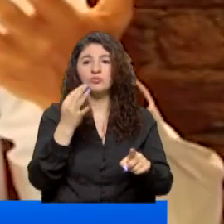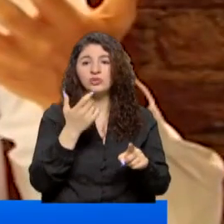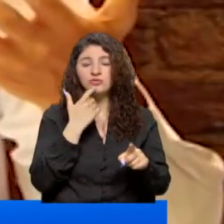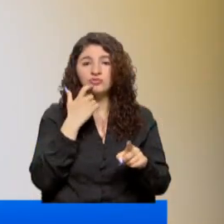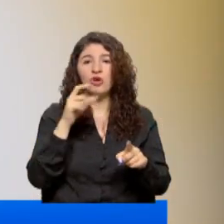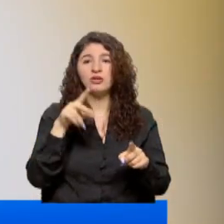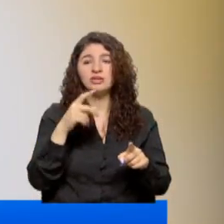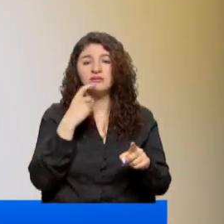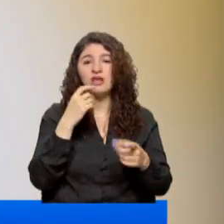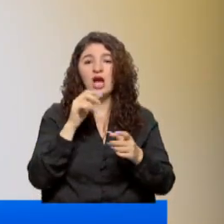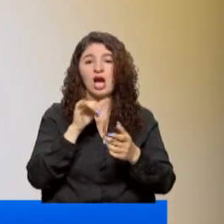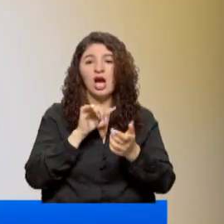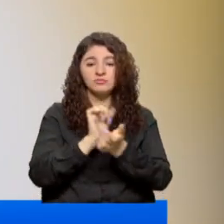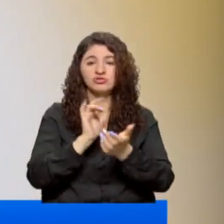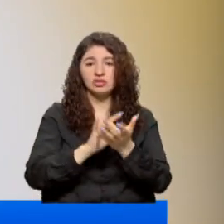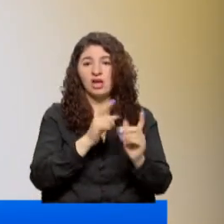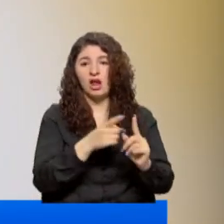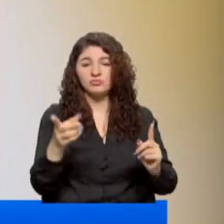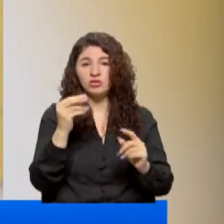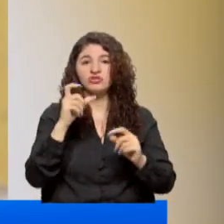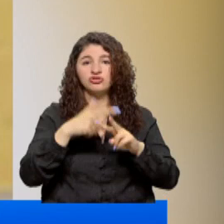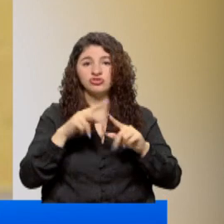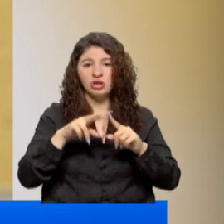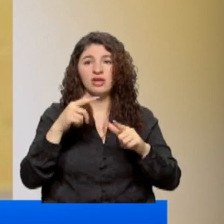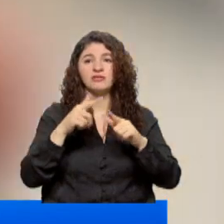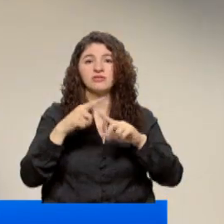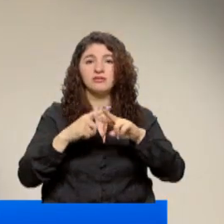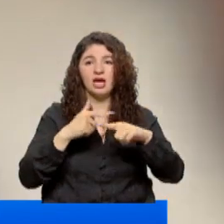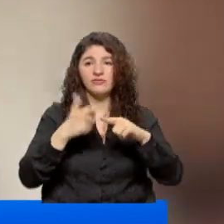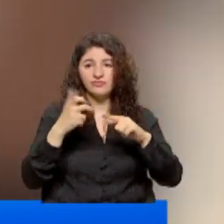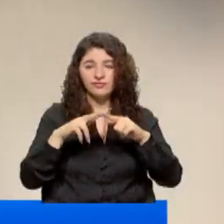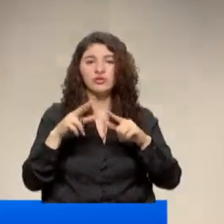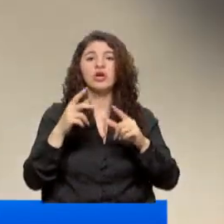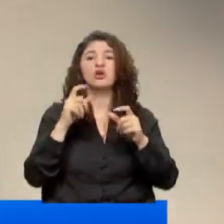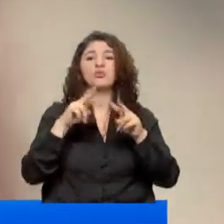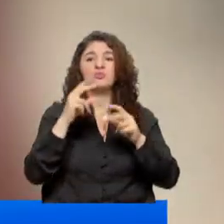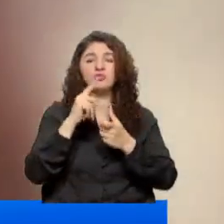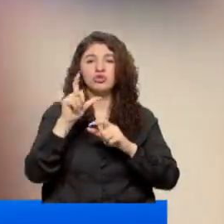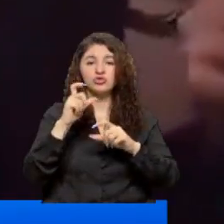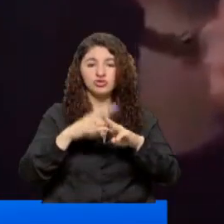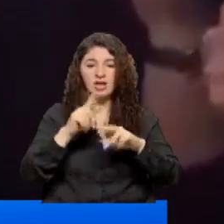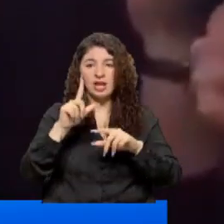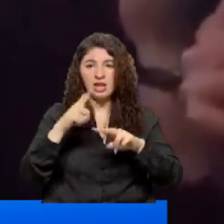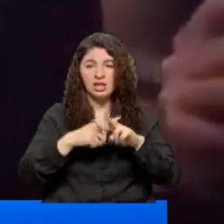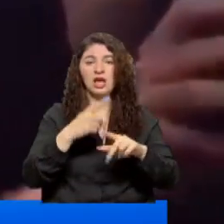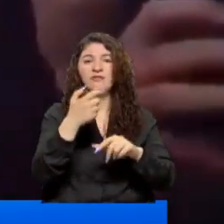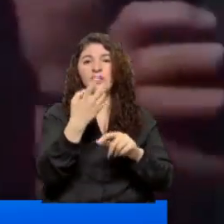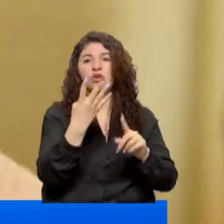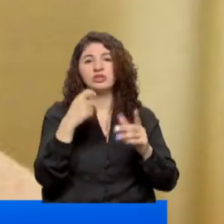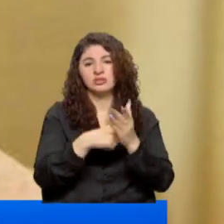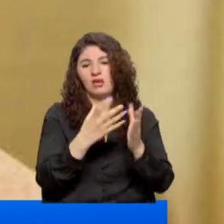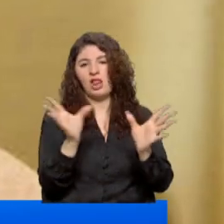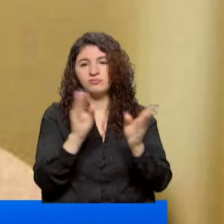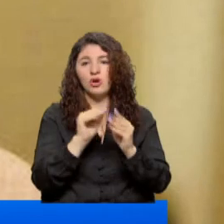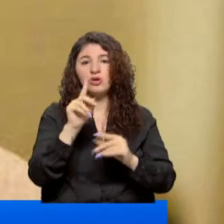buçuk yıldır 18'er yıl hapis cezası alan isimler canatalay Tayfun Kahraman Mücella yapıcı ve Hakan altına ile birlikte 4 isim daha